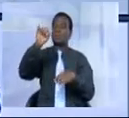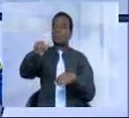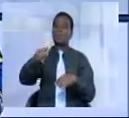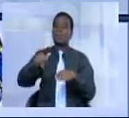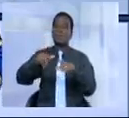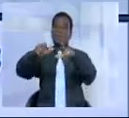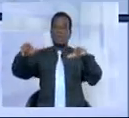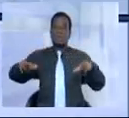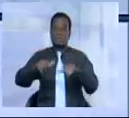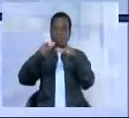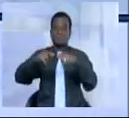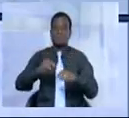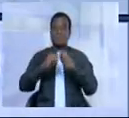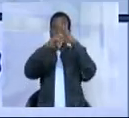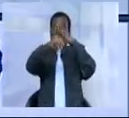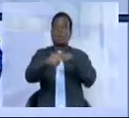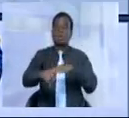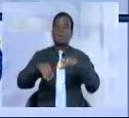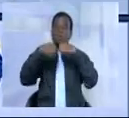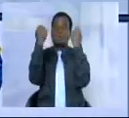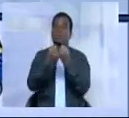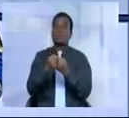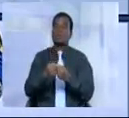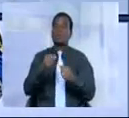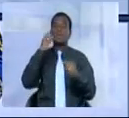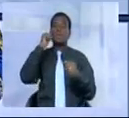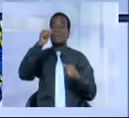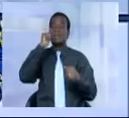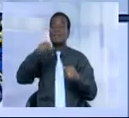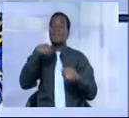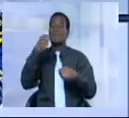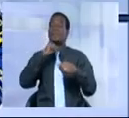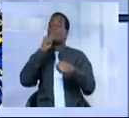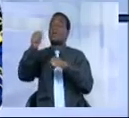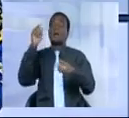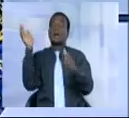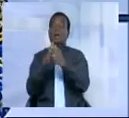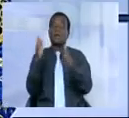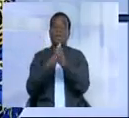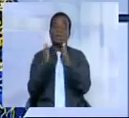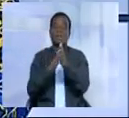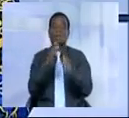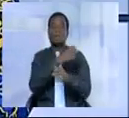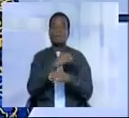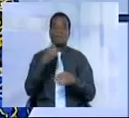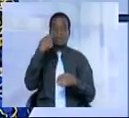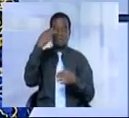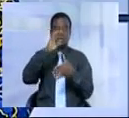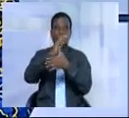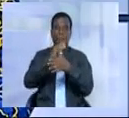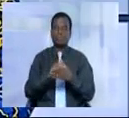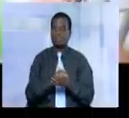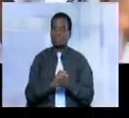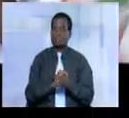centre dédié à l'intégration sociale des filles déscolarisées et qui a bénéficié de la contribution du Japon. Abou